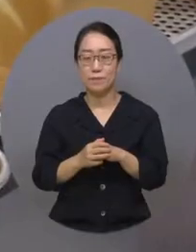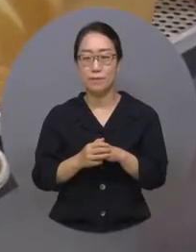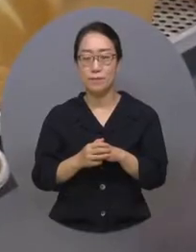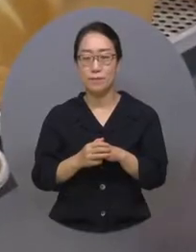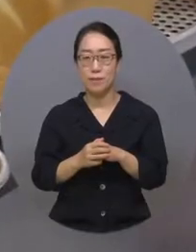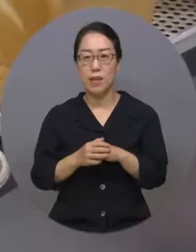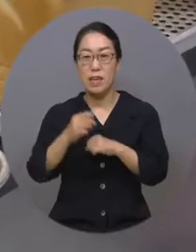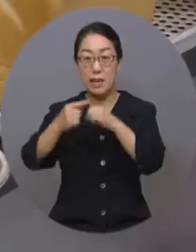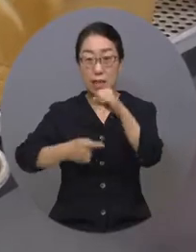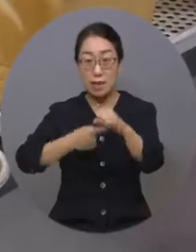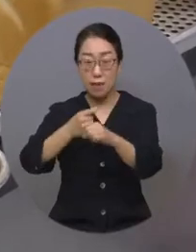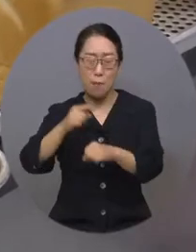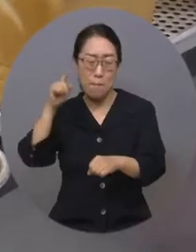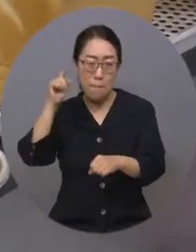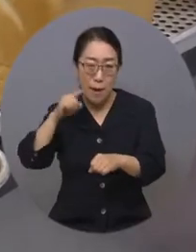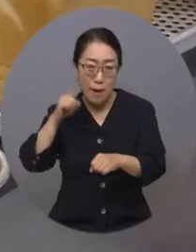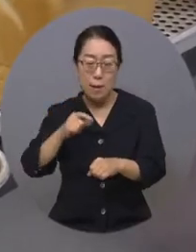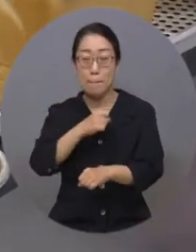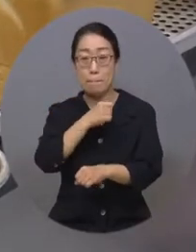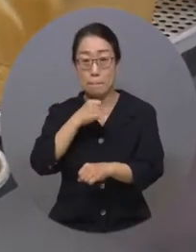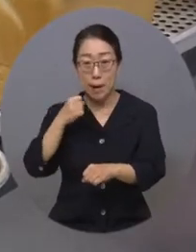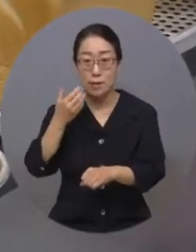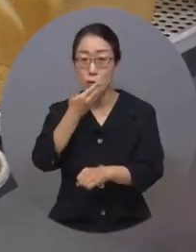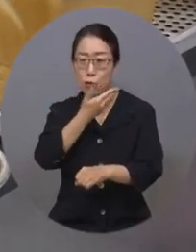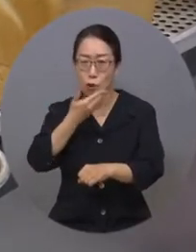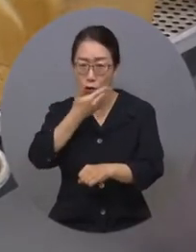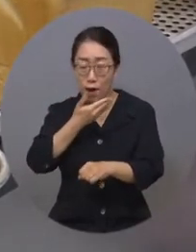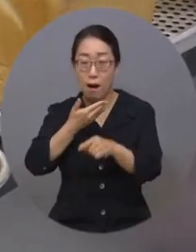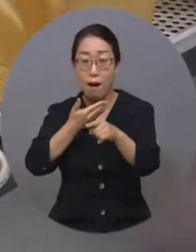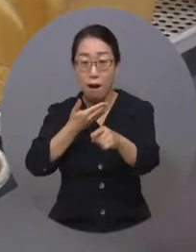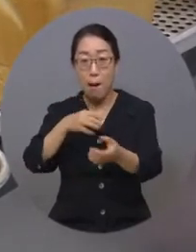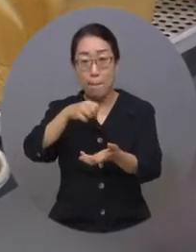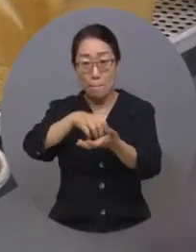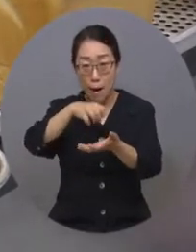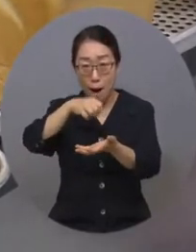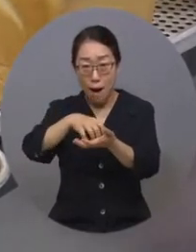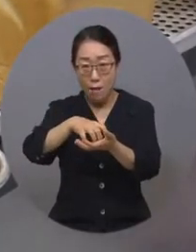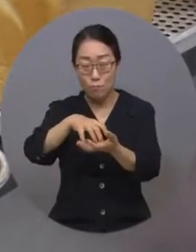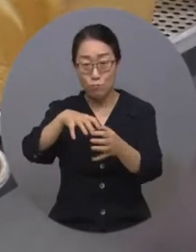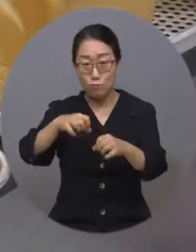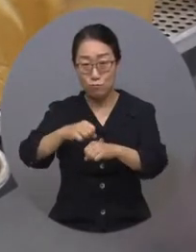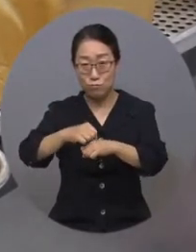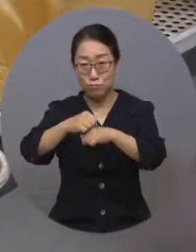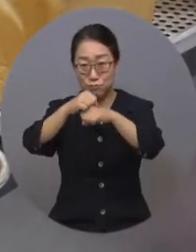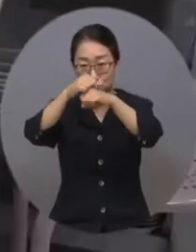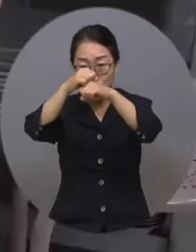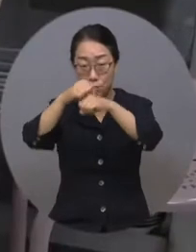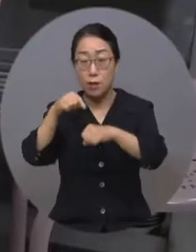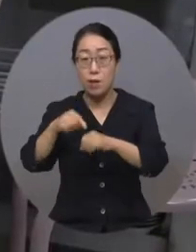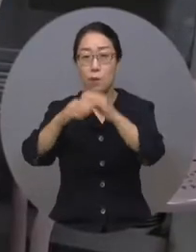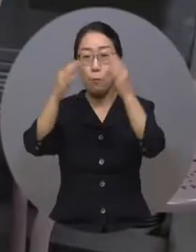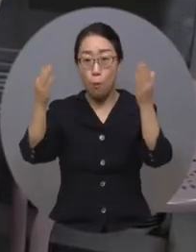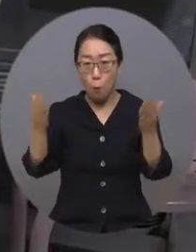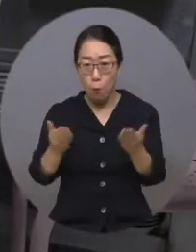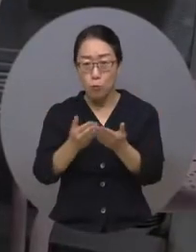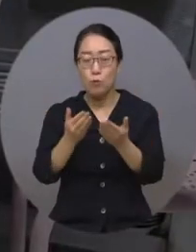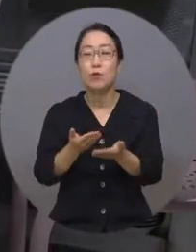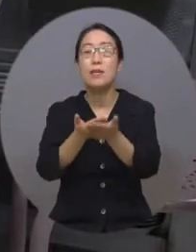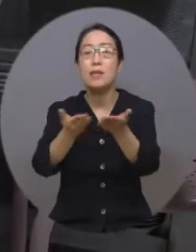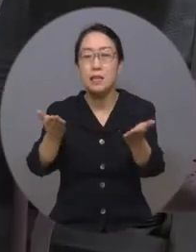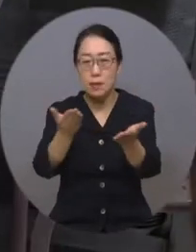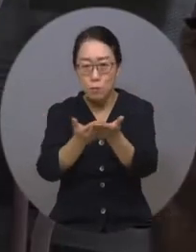1년 365일 매일 아침 맛과 영양으로 포장된 빵들이 가득 쌓입니다. 이 모두가 기부를 위한